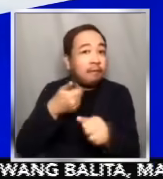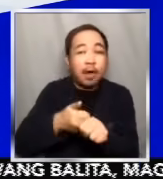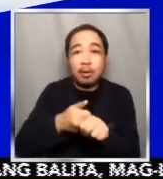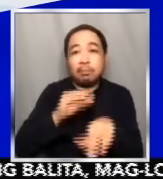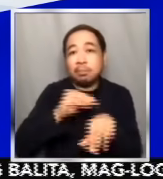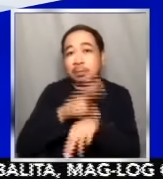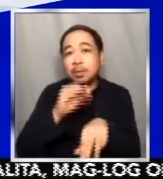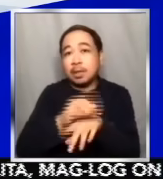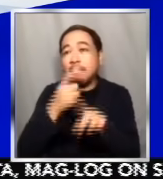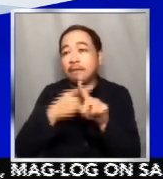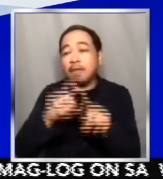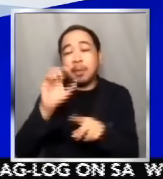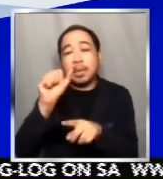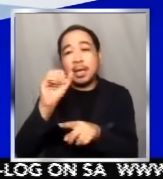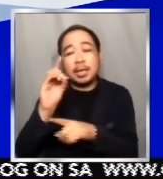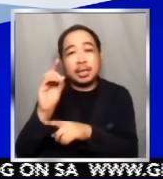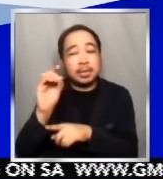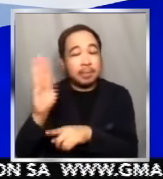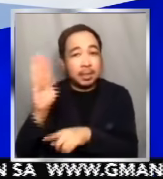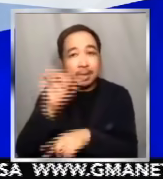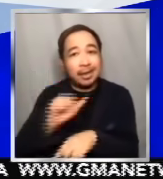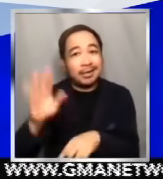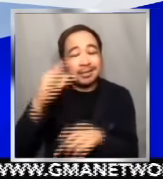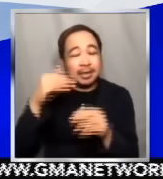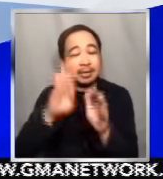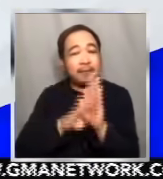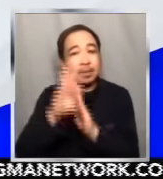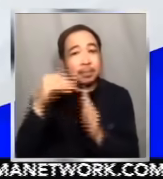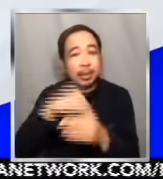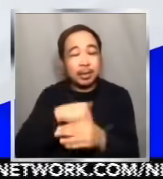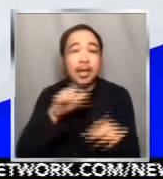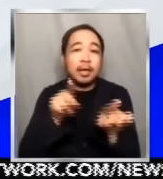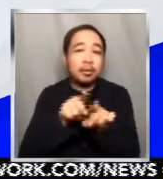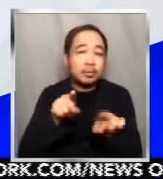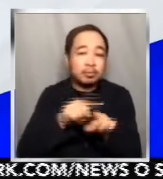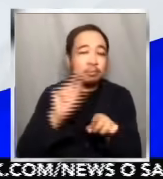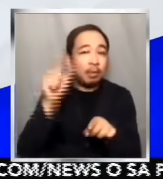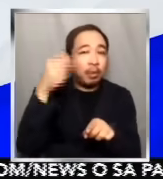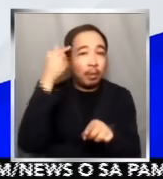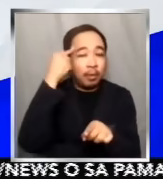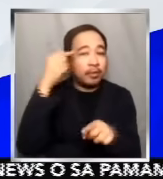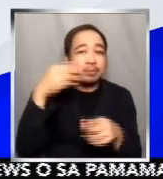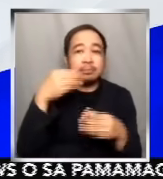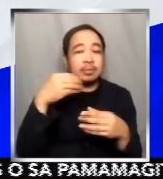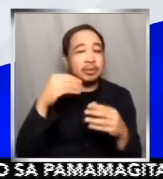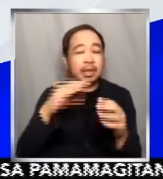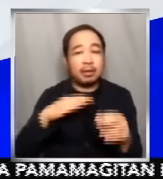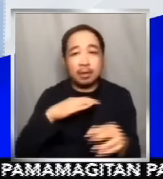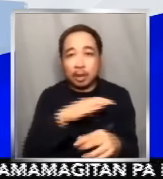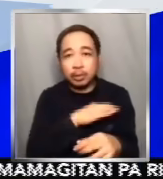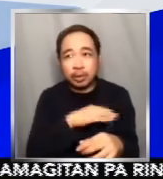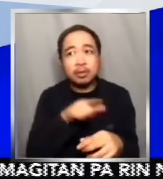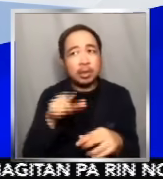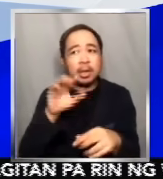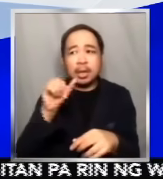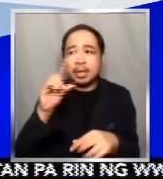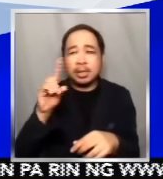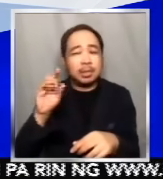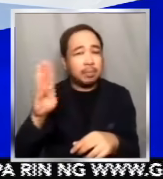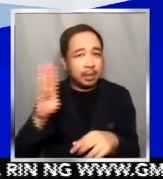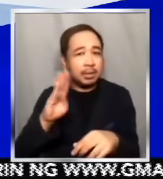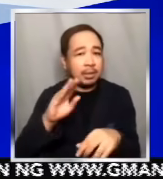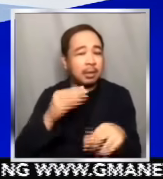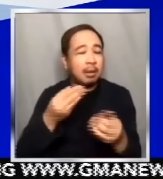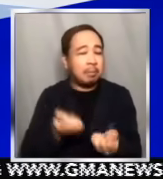Bank at opinyon ng Office of the Government Corporate Council. Payo rin daw ng ADB na joint venture agreement